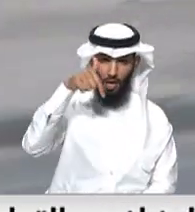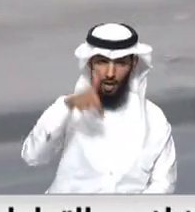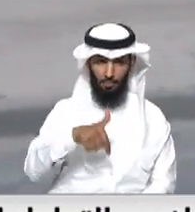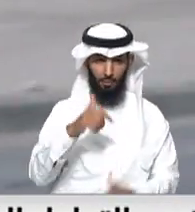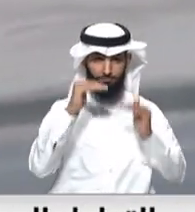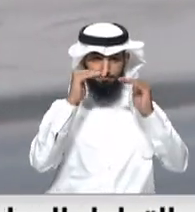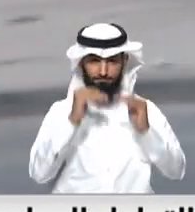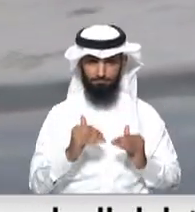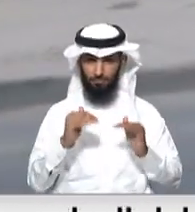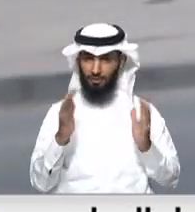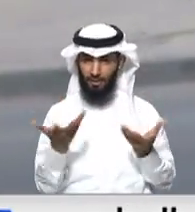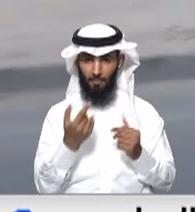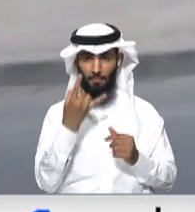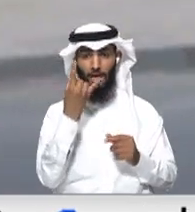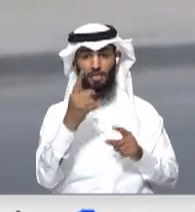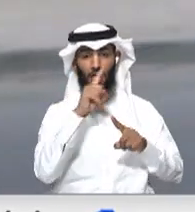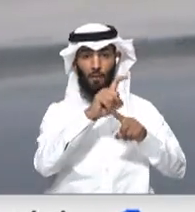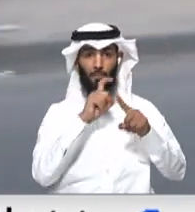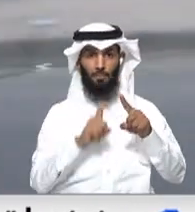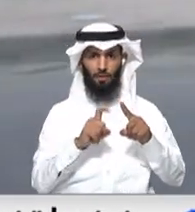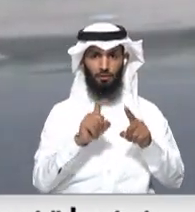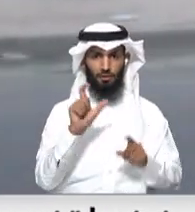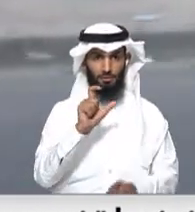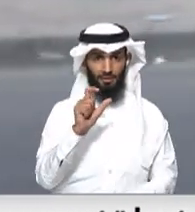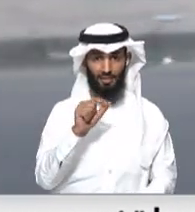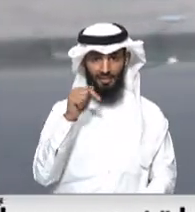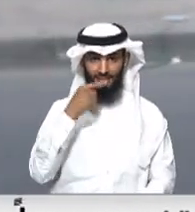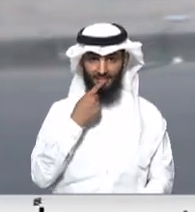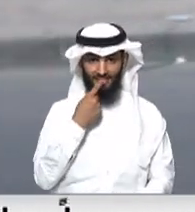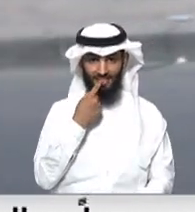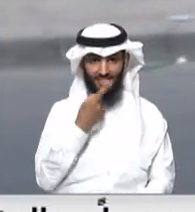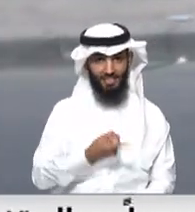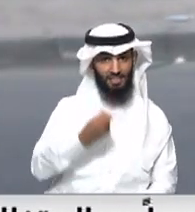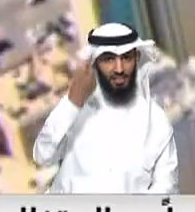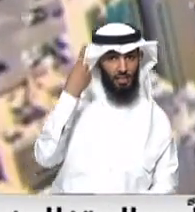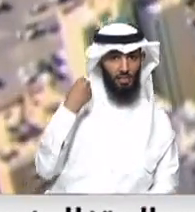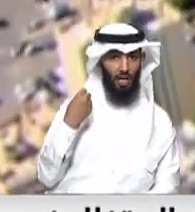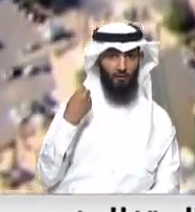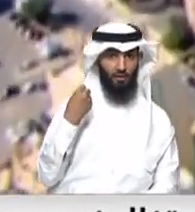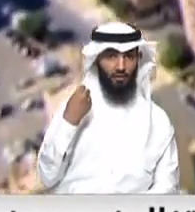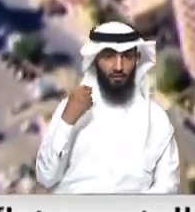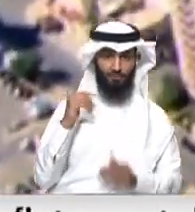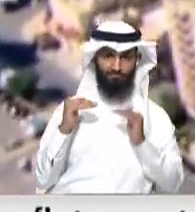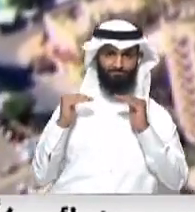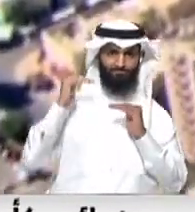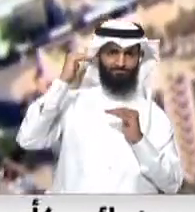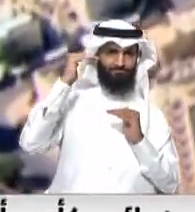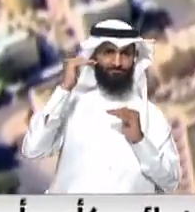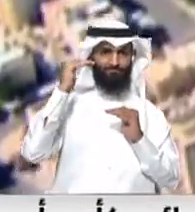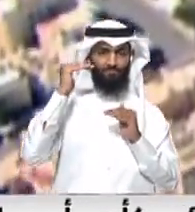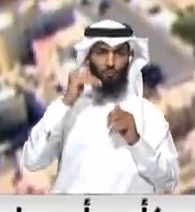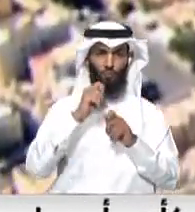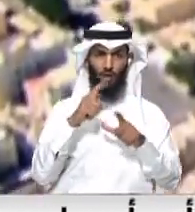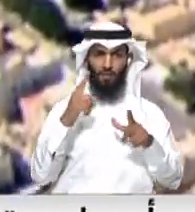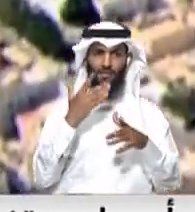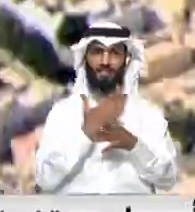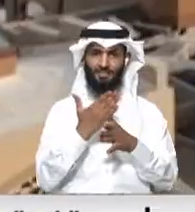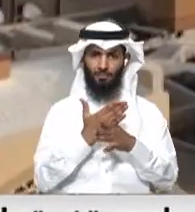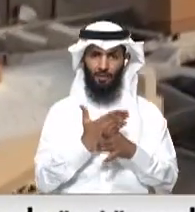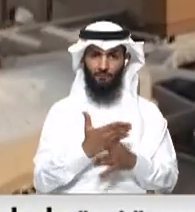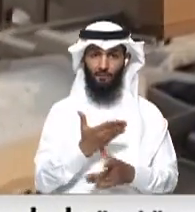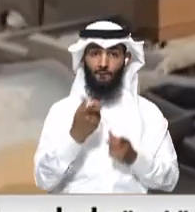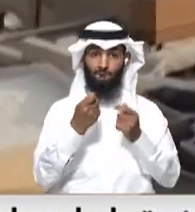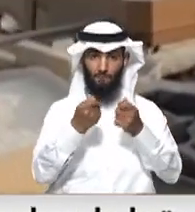ب 10% عن تداولات الشهر نفسه من عام 2023، وكان لاستمرار تثبيت سعر الفائدة